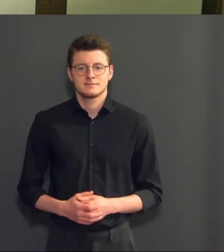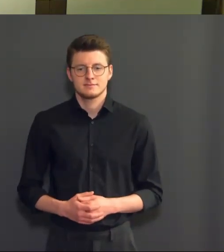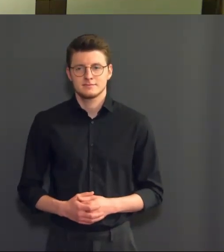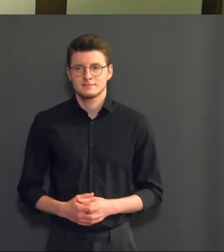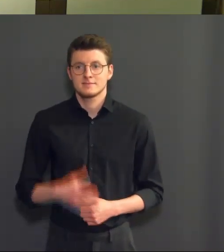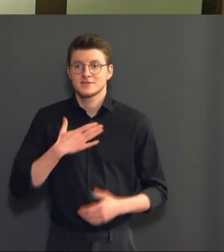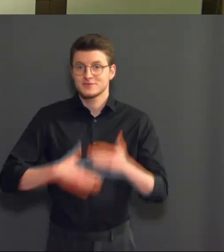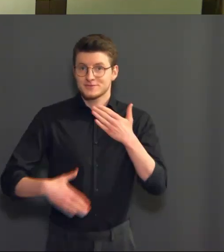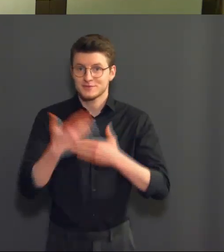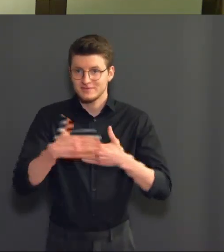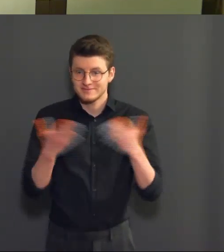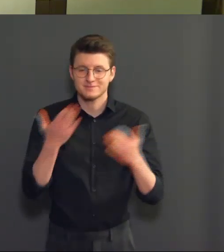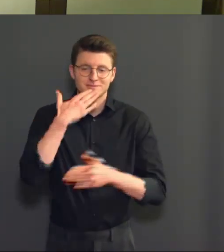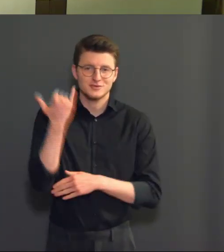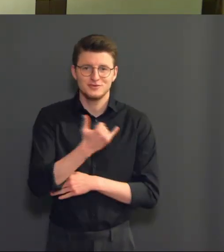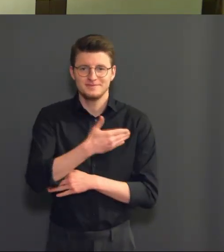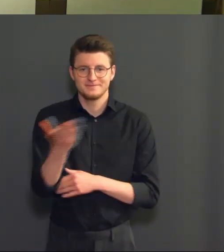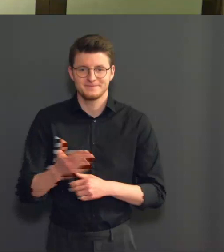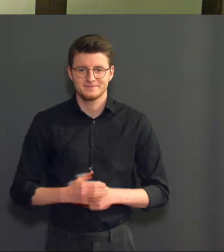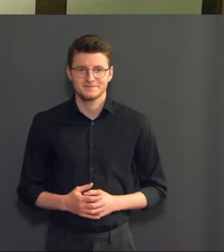Goedemorgen iedereen, bonjour tout le monde.